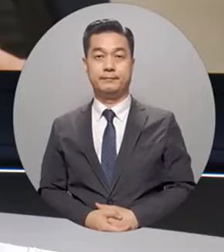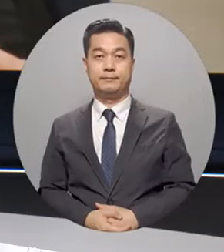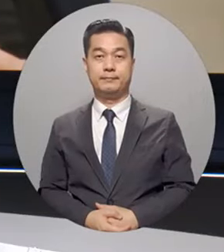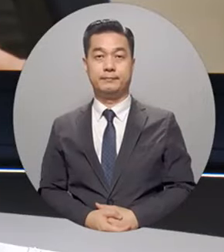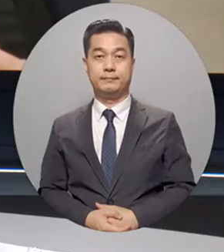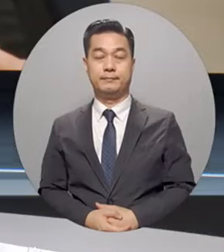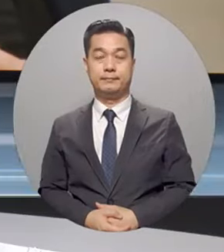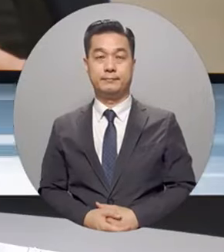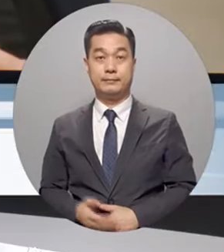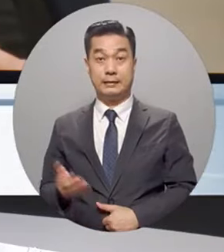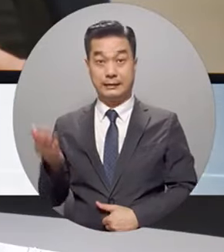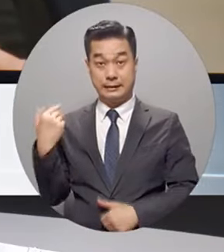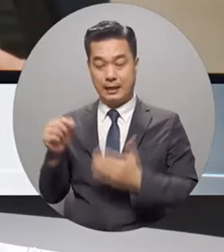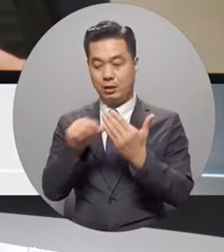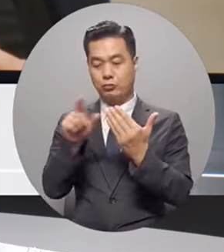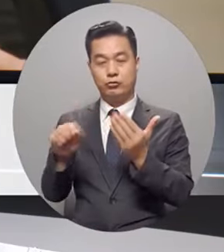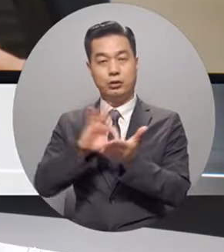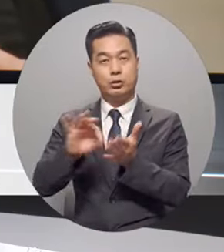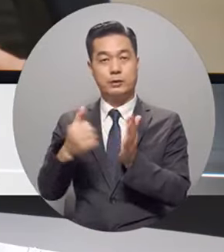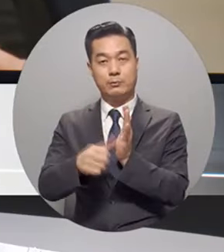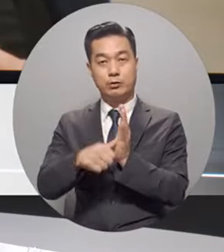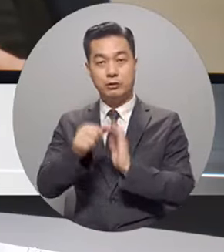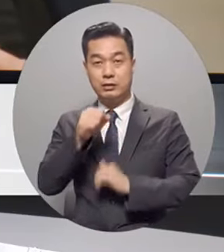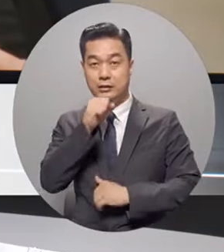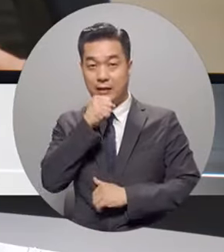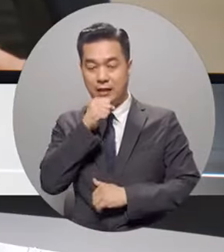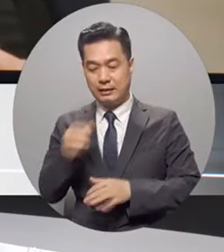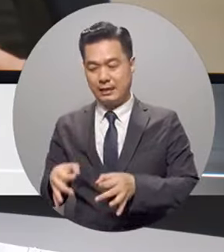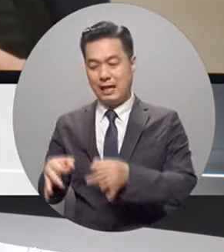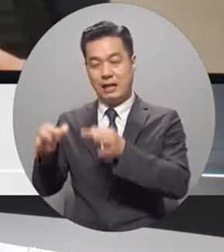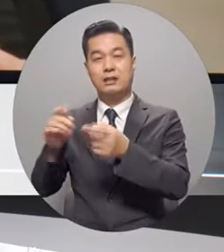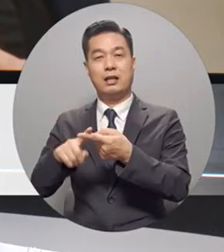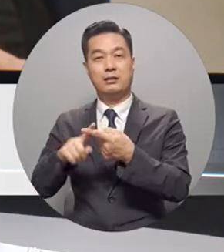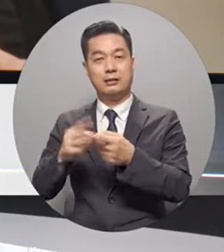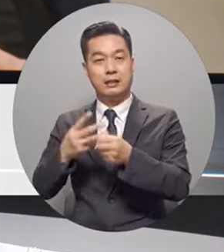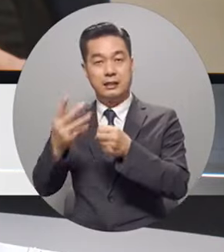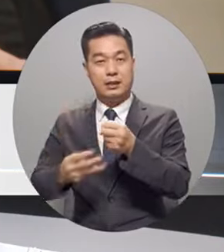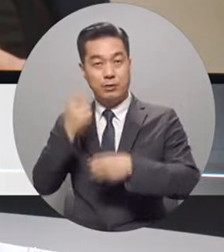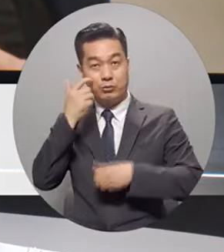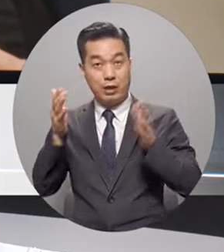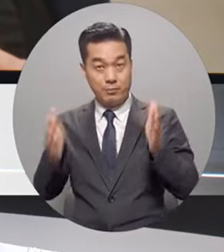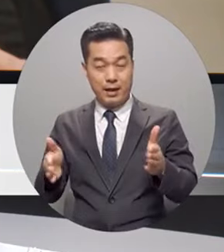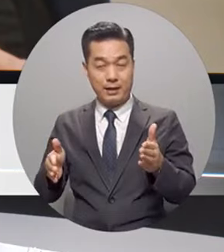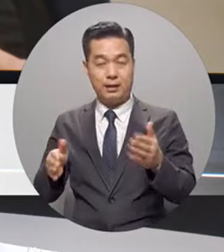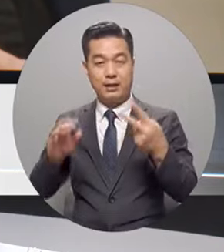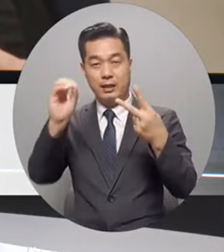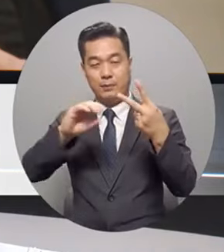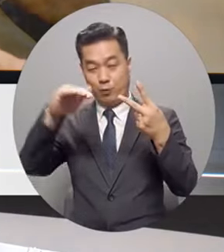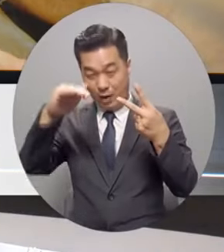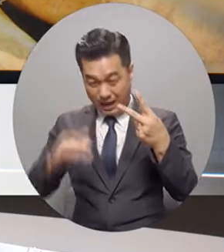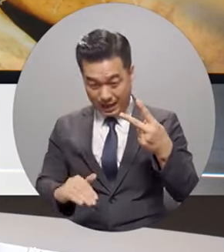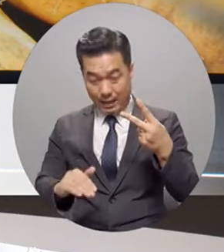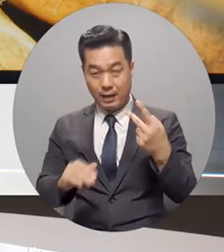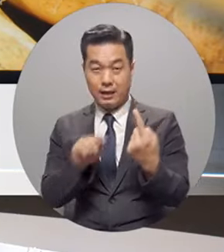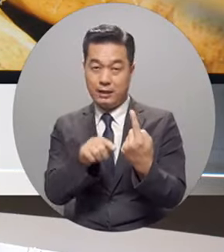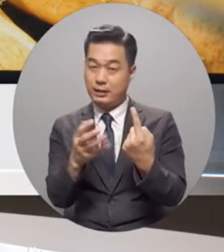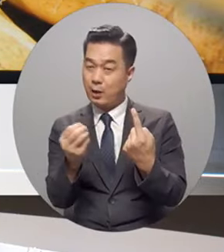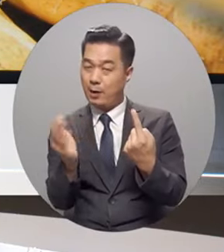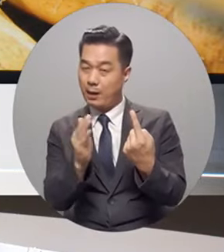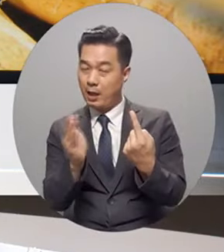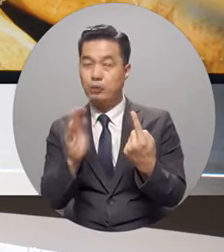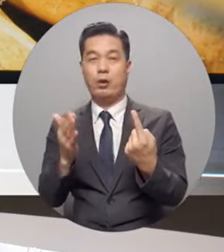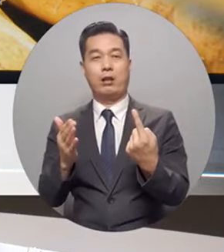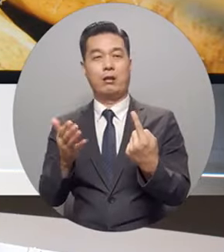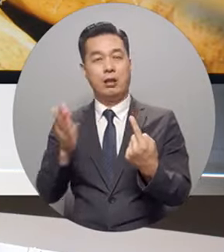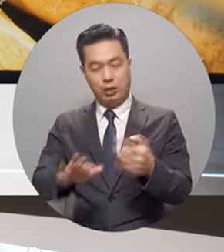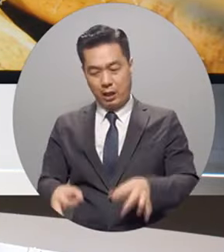지난달 소비자 물가 상승률이 3년 반 만에 1%대로 떨어졌습니다. 하지만 폭등한 채소값이